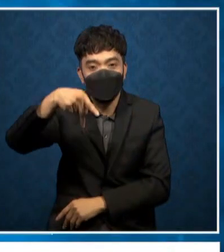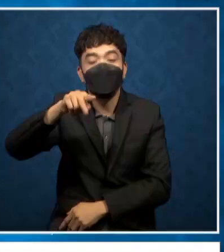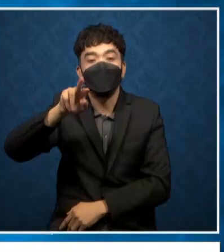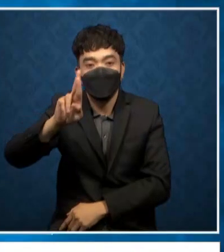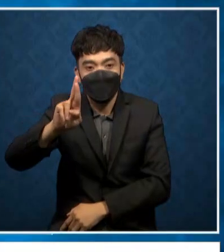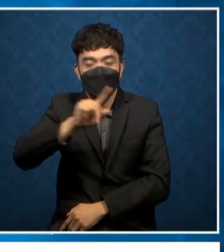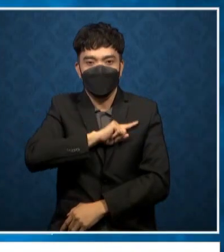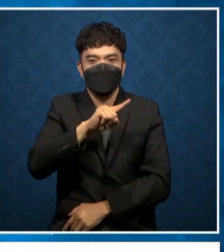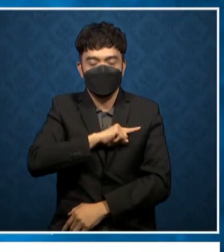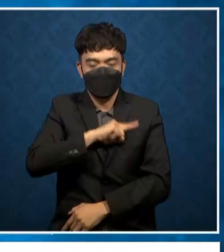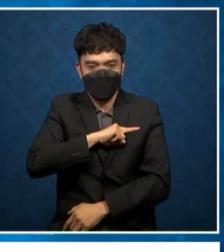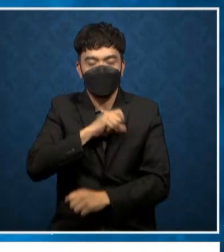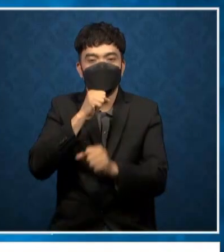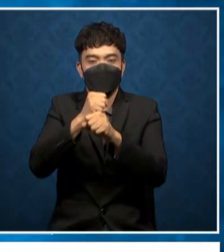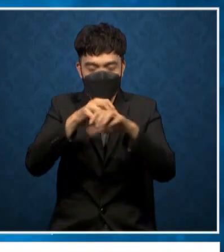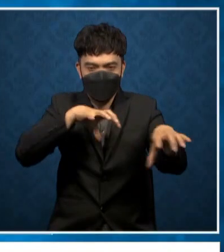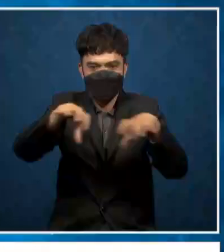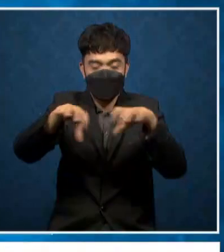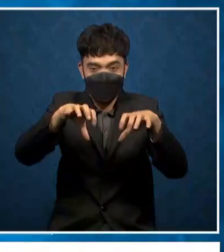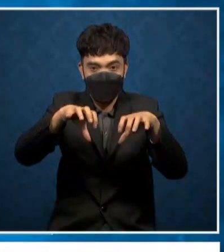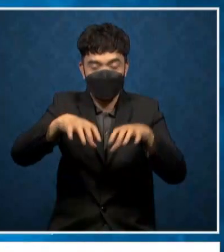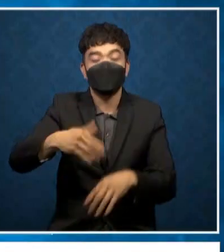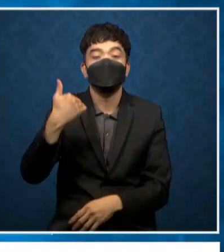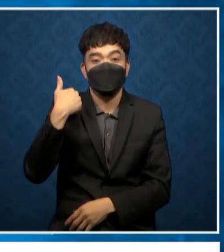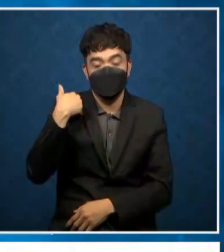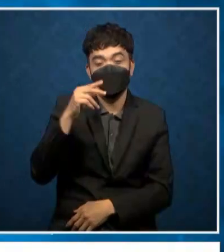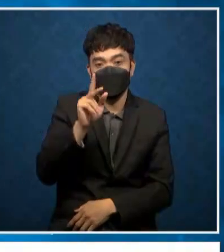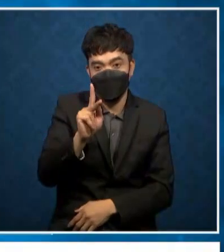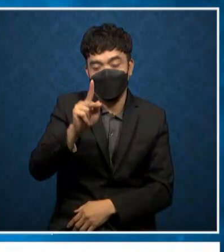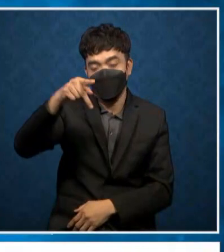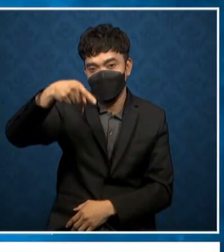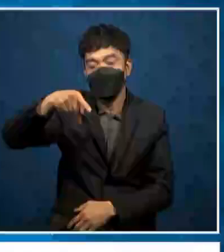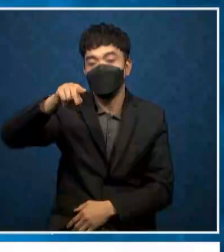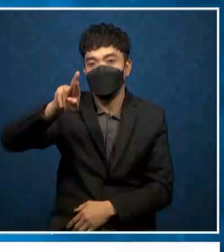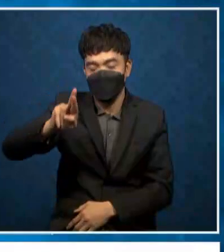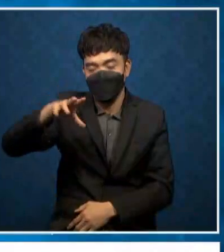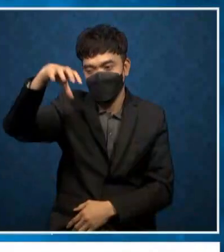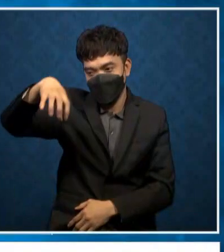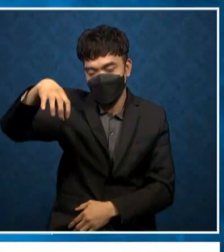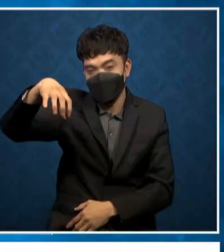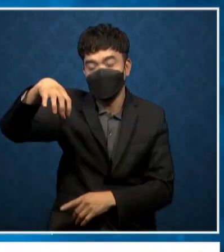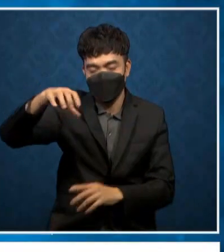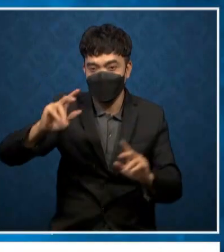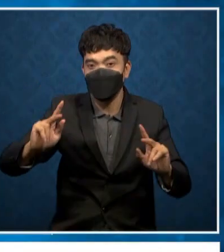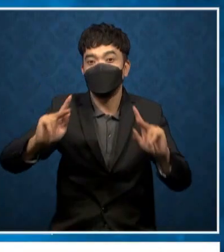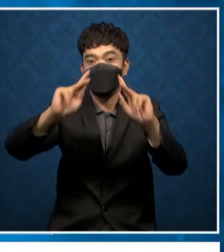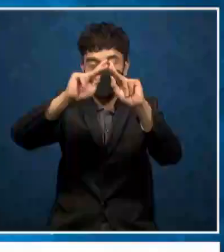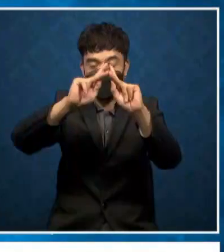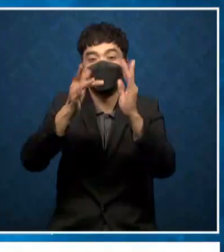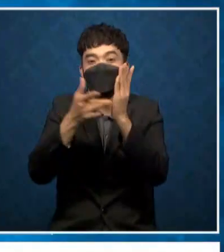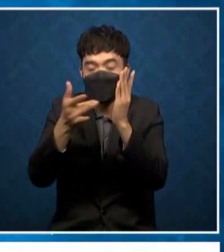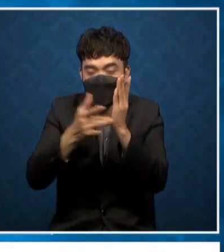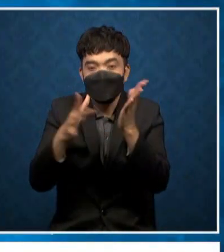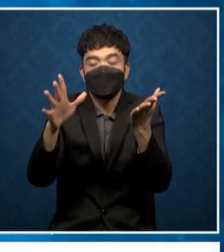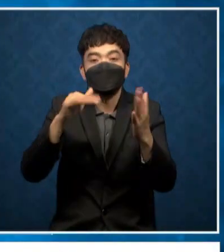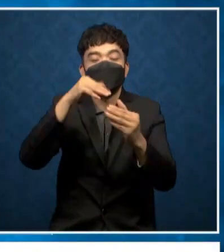เป็่วยขับเครื่องปะเด็นมีสัตตาน ก.พ. กระสวงดีดีตลเพื่เศรษกิและสังคม